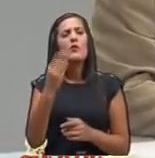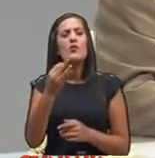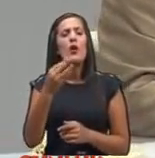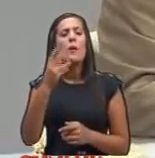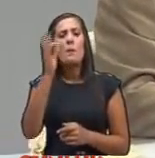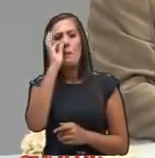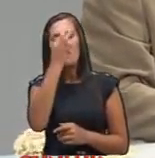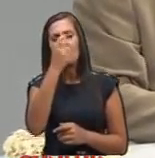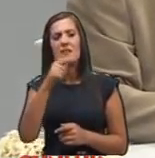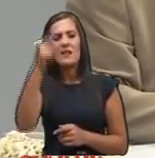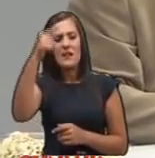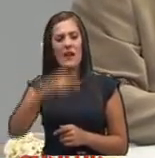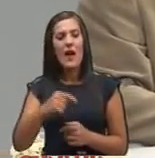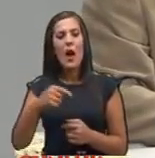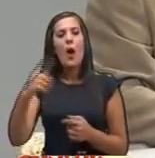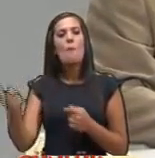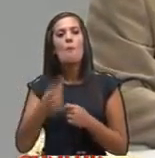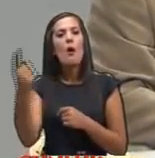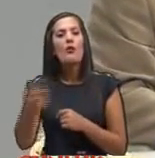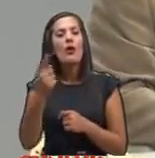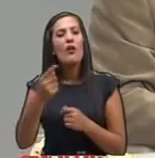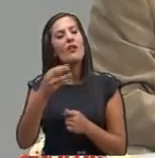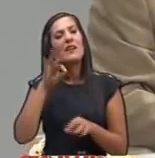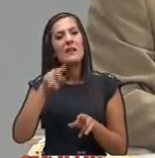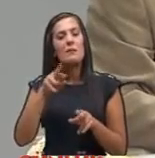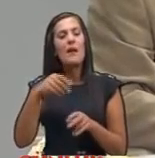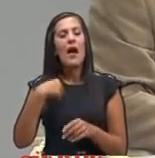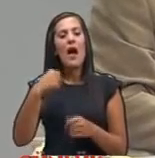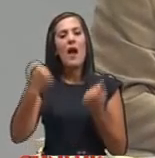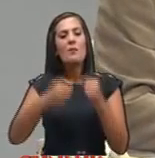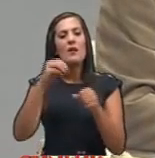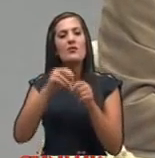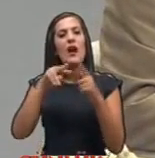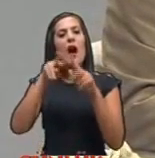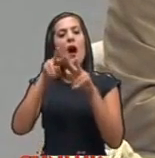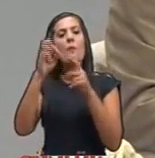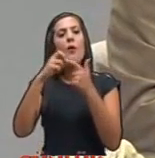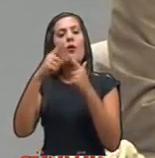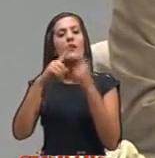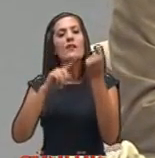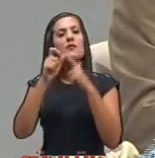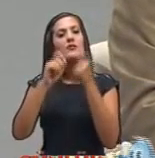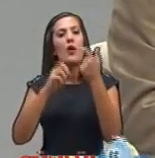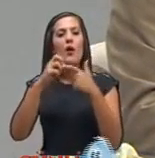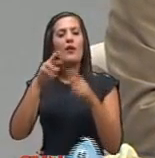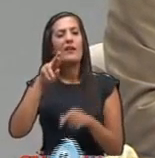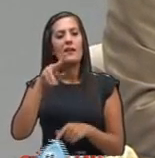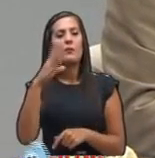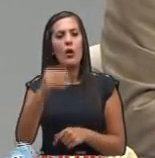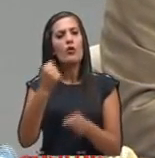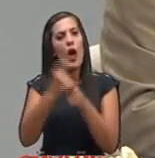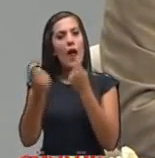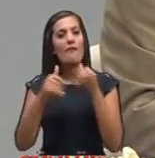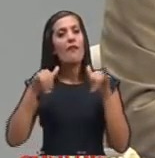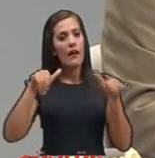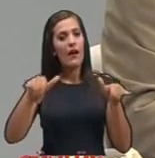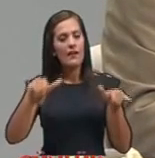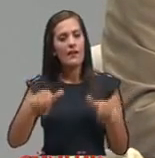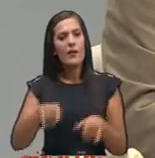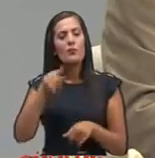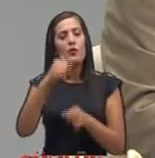benzetmeyle motorlu araçlardaki, arabalardaki amortisör görevine benzer, eşdeğer bir görevi yüklenmektedir. Bu